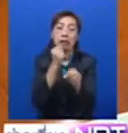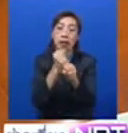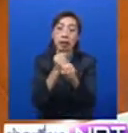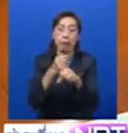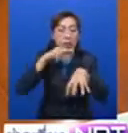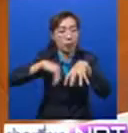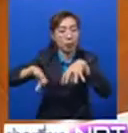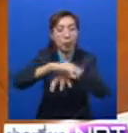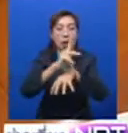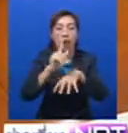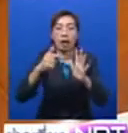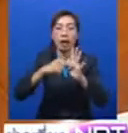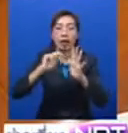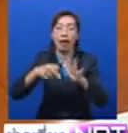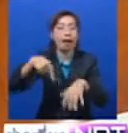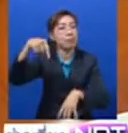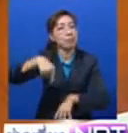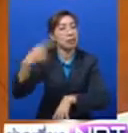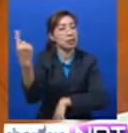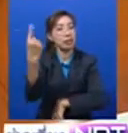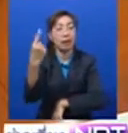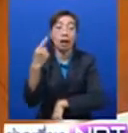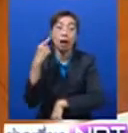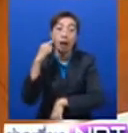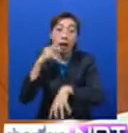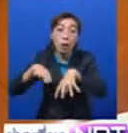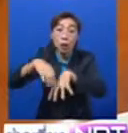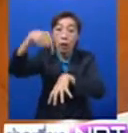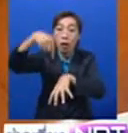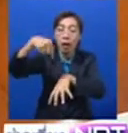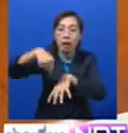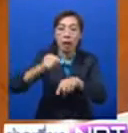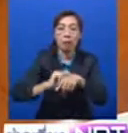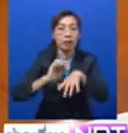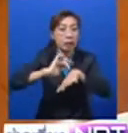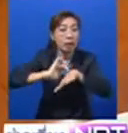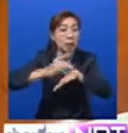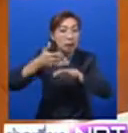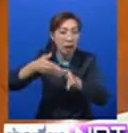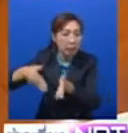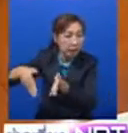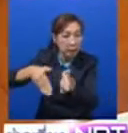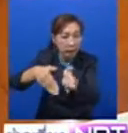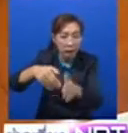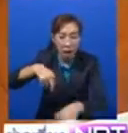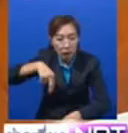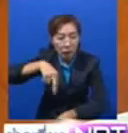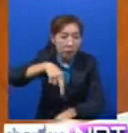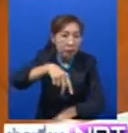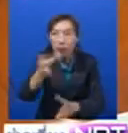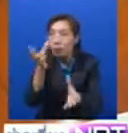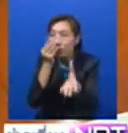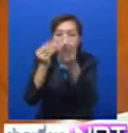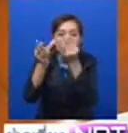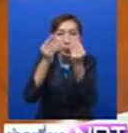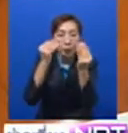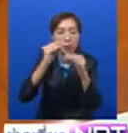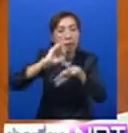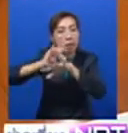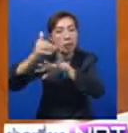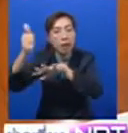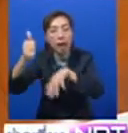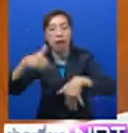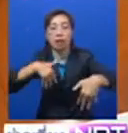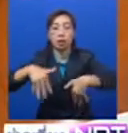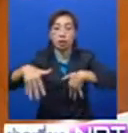กาะกลางที่นี่ที่เดียวค่ะแล้วก็เกาะกลางนะคะมีเส้นทางธรรมชาติให้นักท่องเที่ยวได้มาศึกษานะคะรวมถึงวิถีชีวิตชุมชน